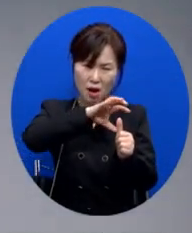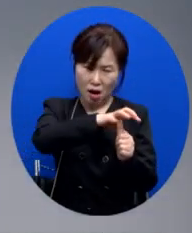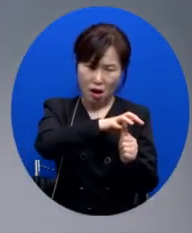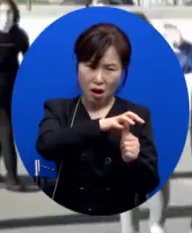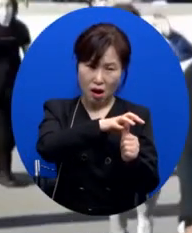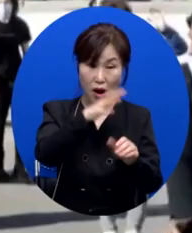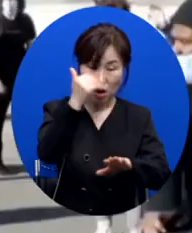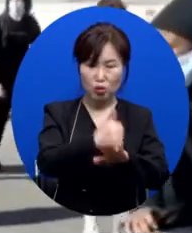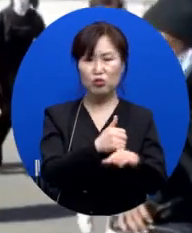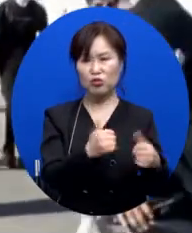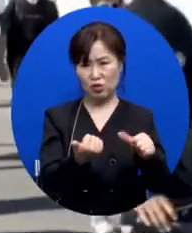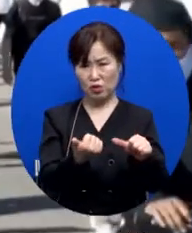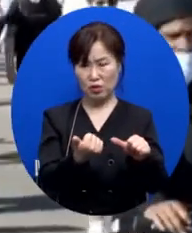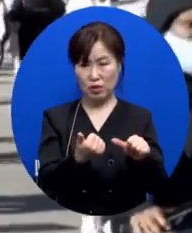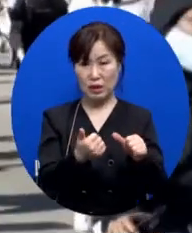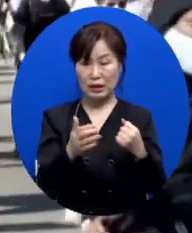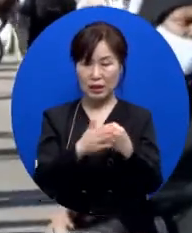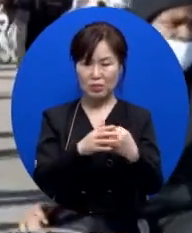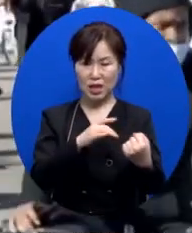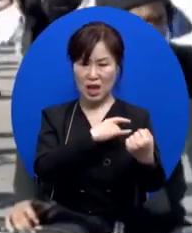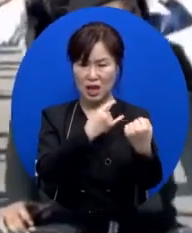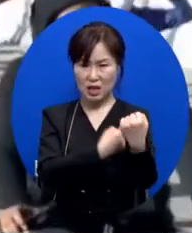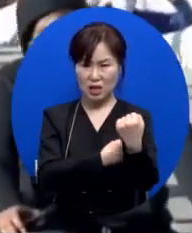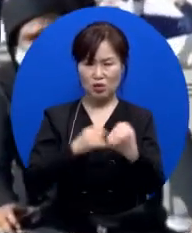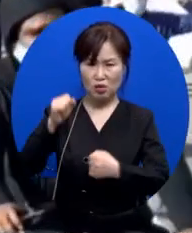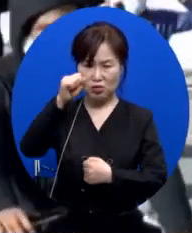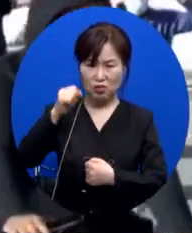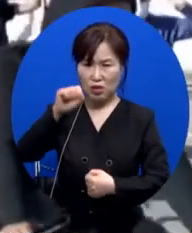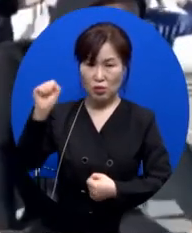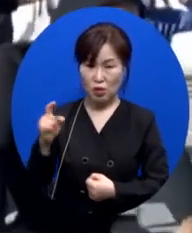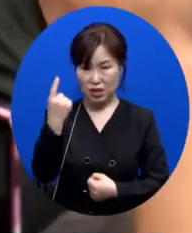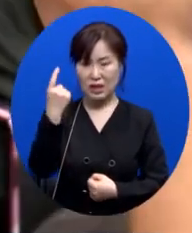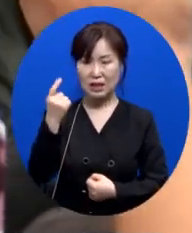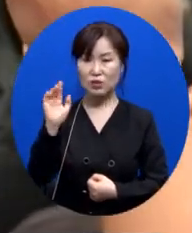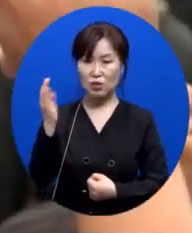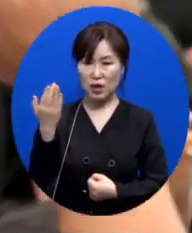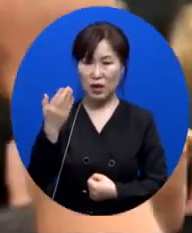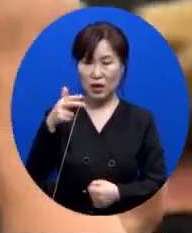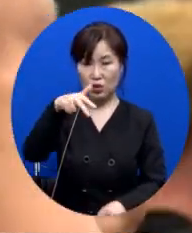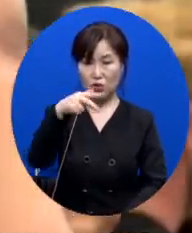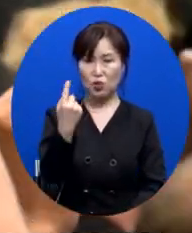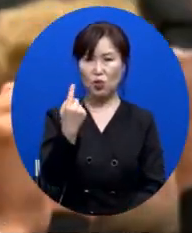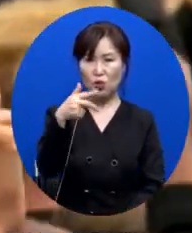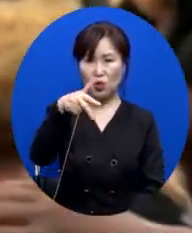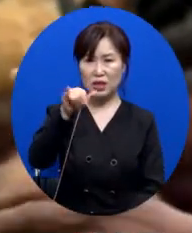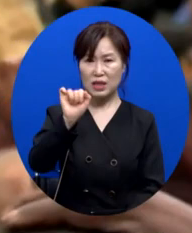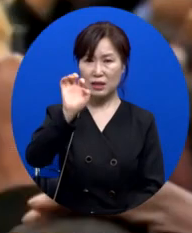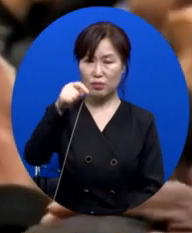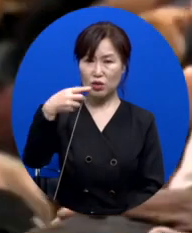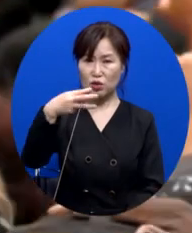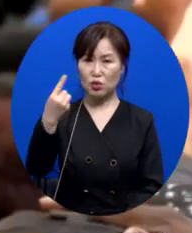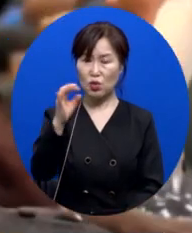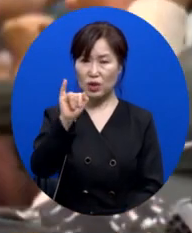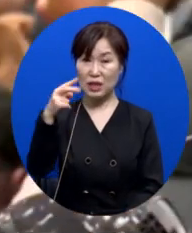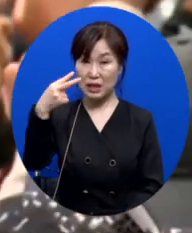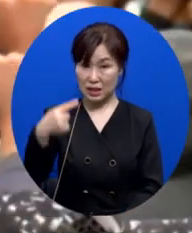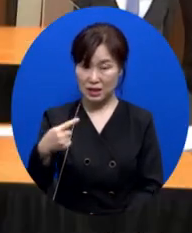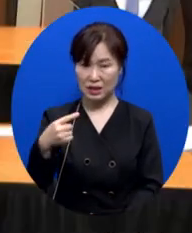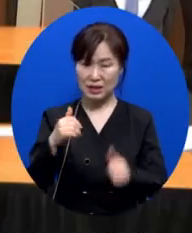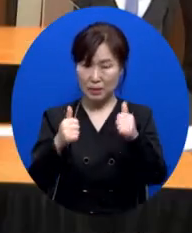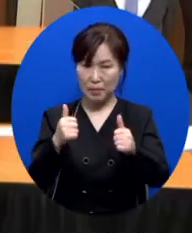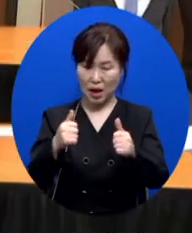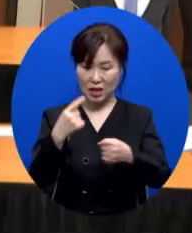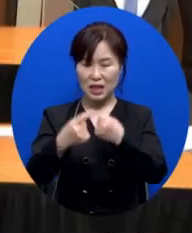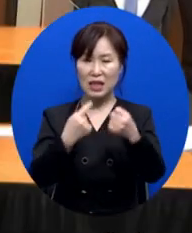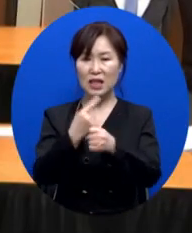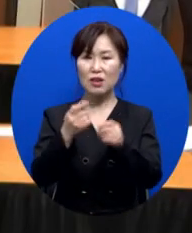헐게 링컨은 돈과 인종차별 철폐 운동 의 시발점이 된 토지 플로이드 사건 의 재 파리 약 1년 만에 진행됐습니다